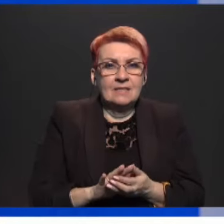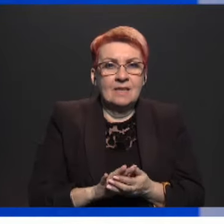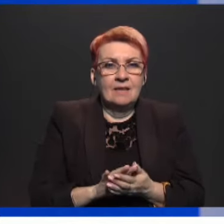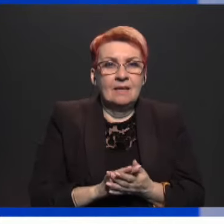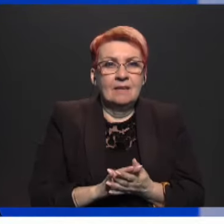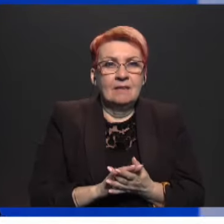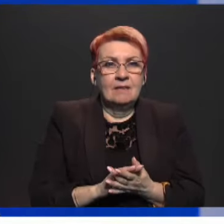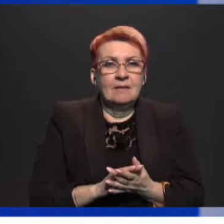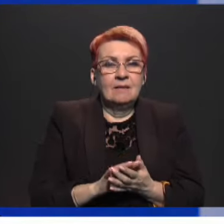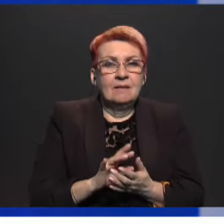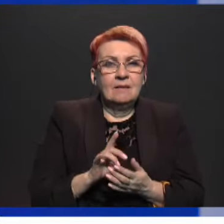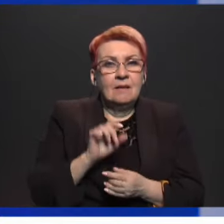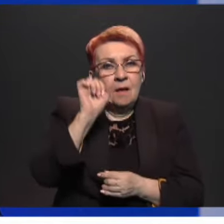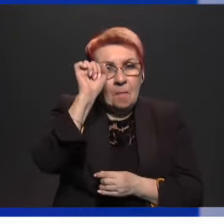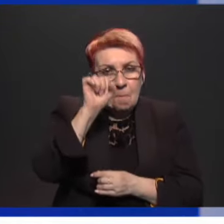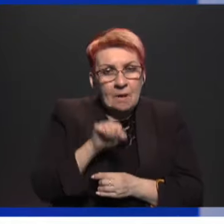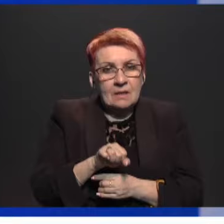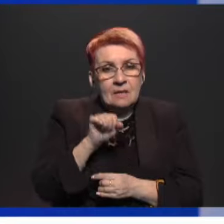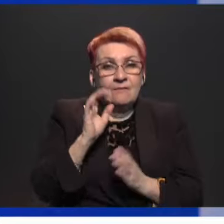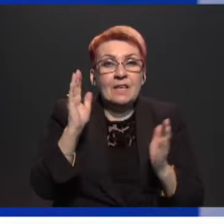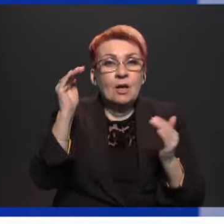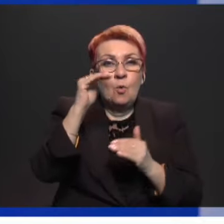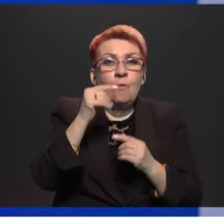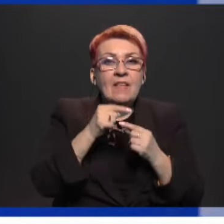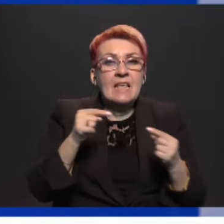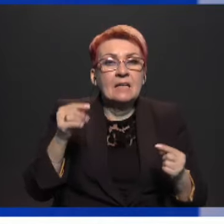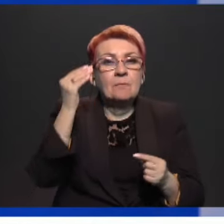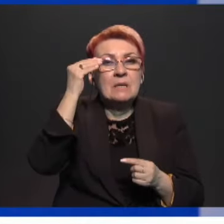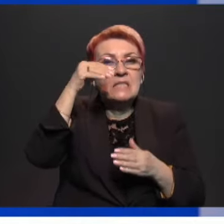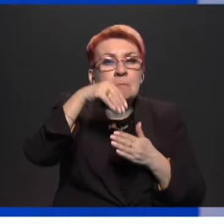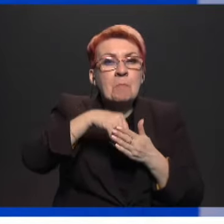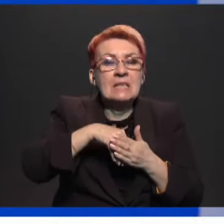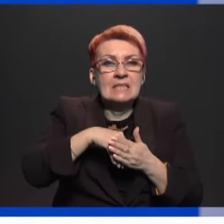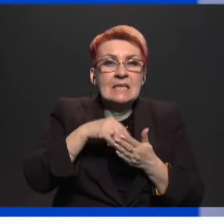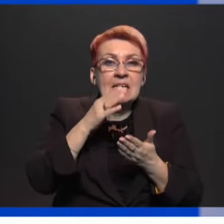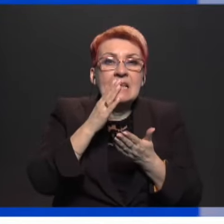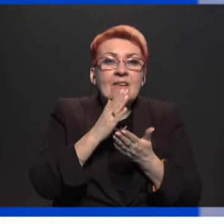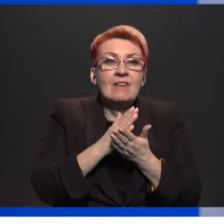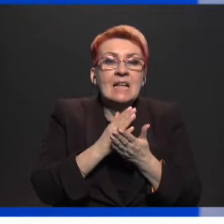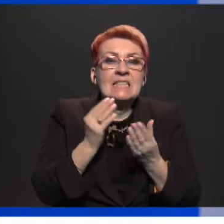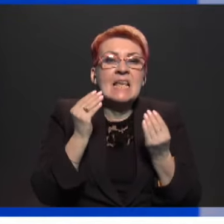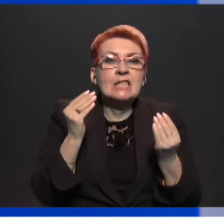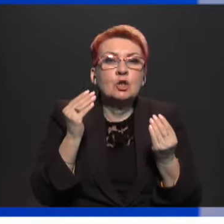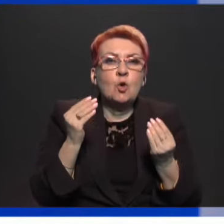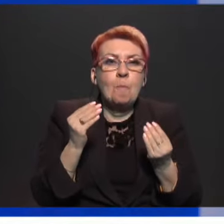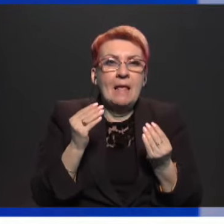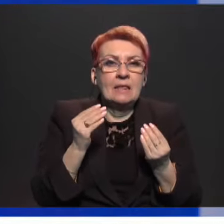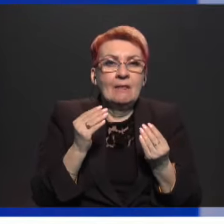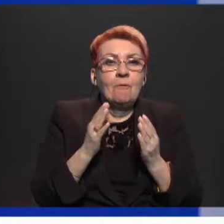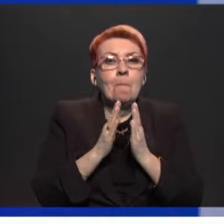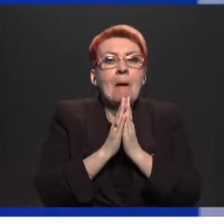предметом поклонения сама по себе. Икона в некотором смысле является инструментом